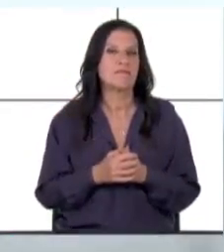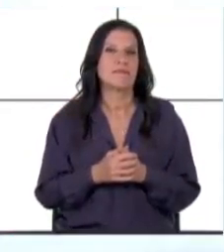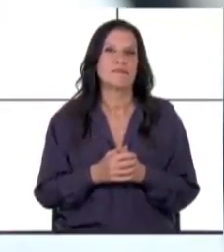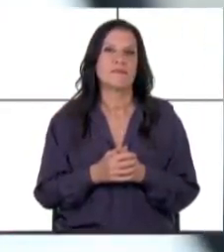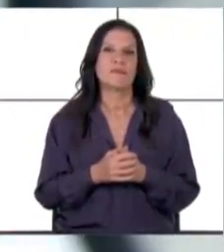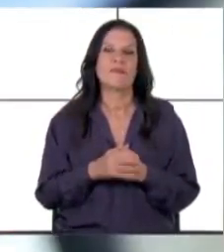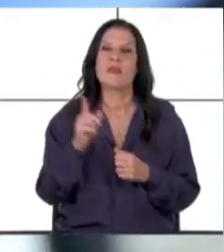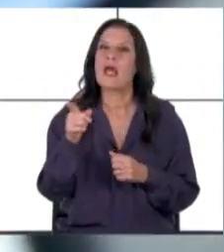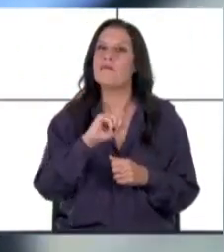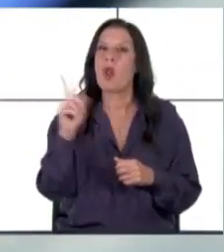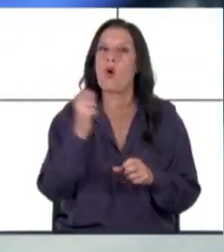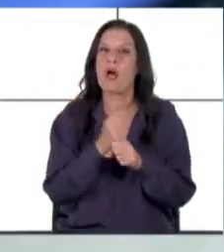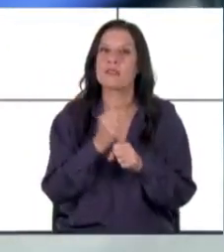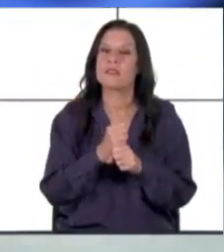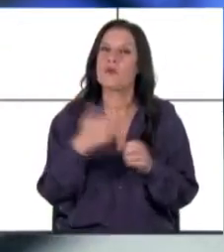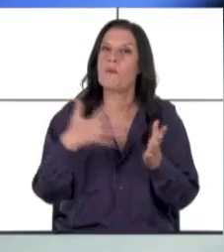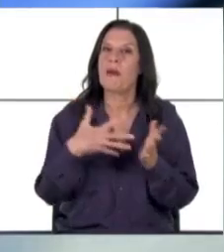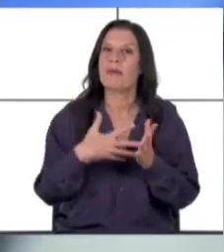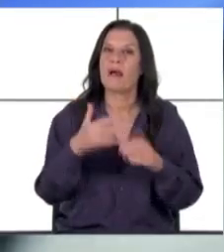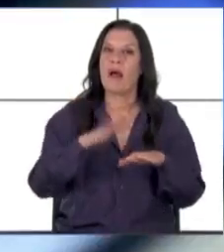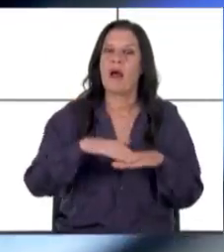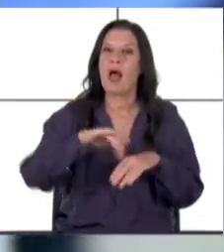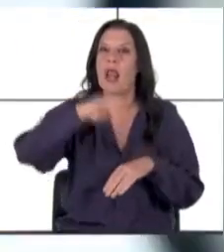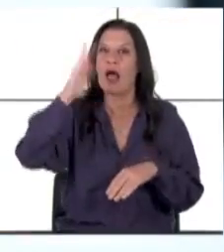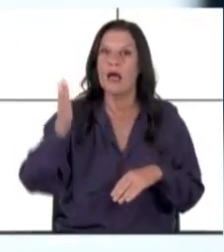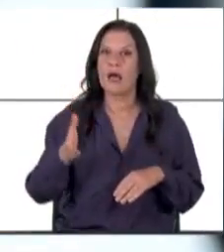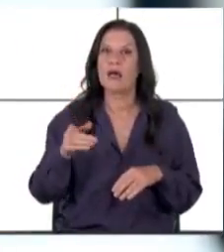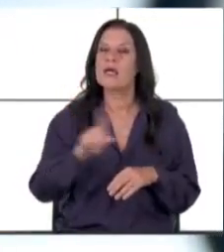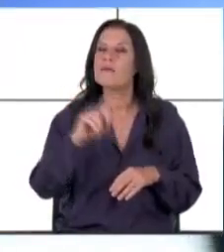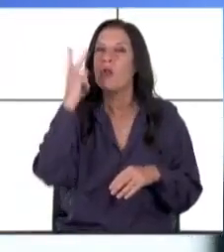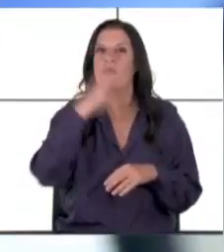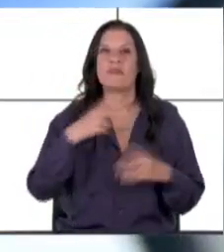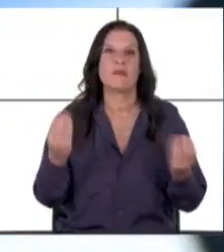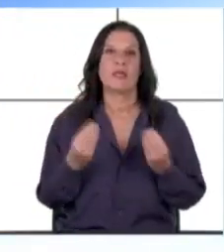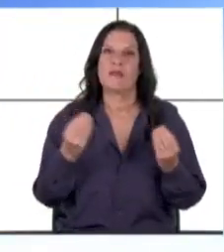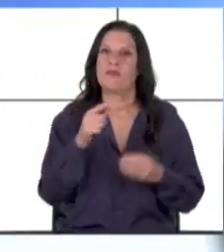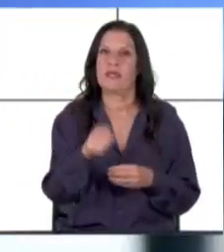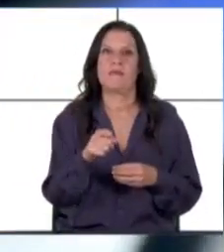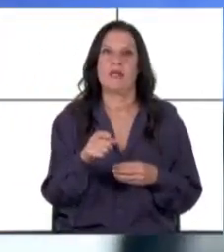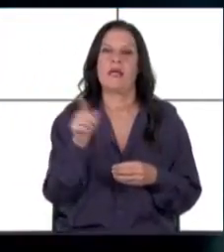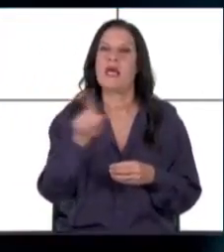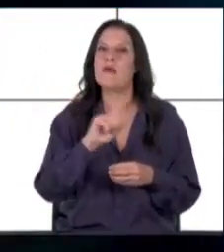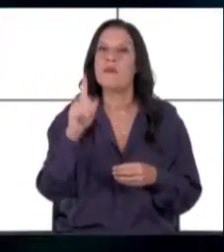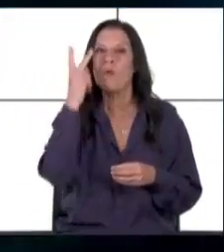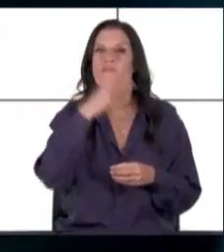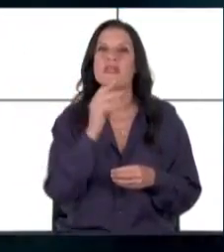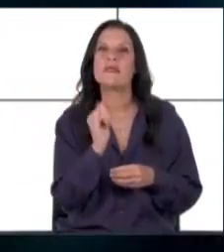לא עסקו במחקר על ההר, אין להם את ההבנה של הדברים האלו, אין להם את ההבנה מה זה מדבר.